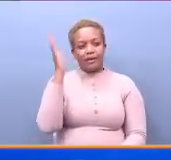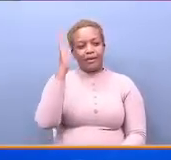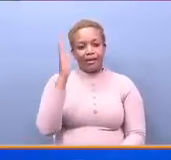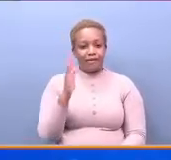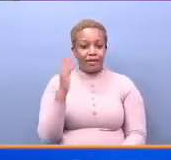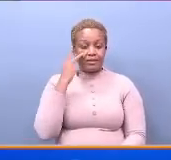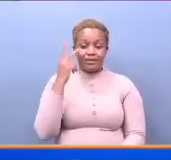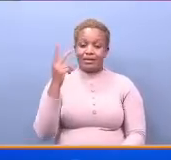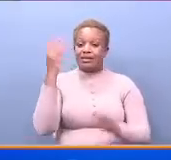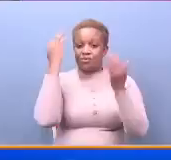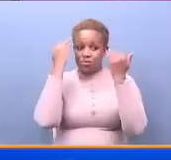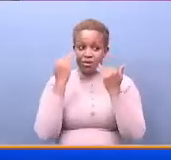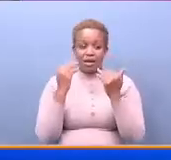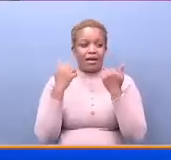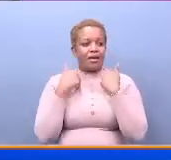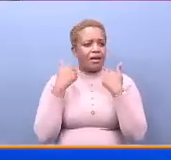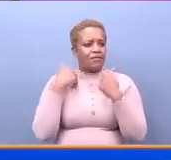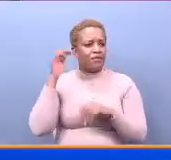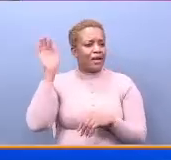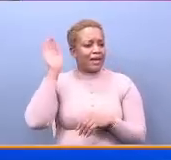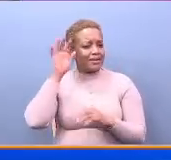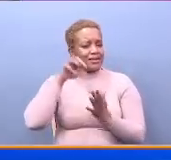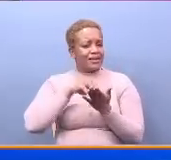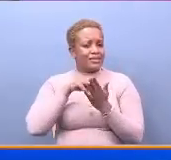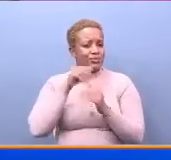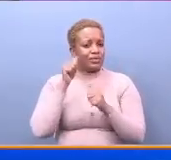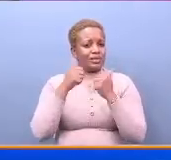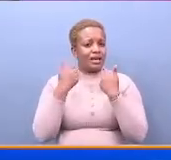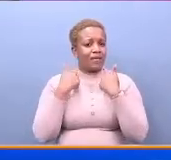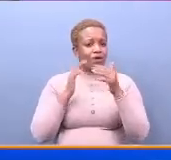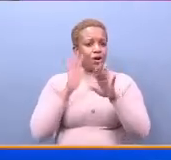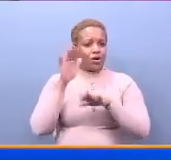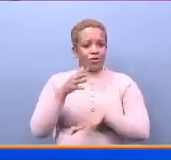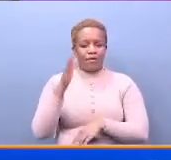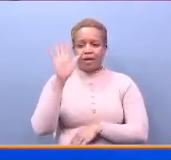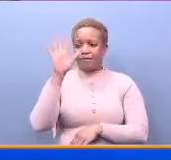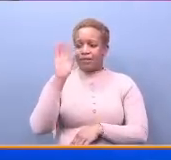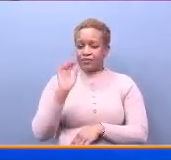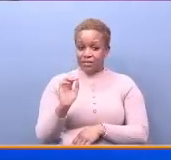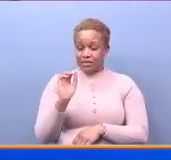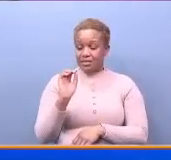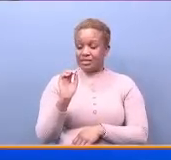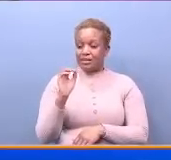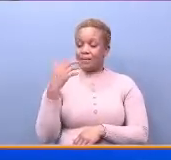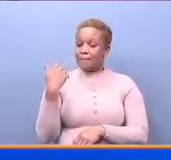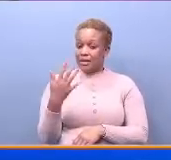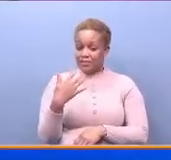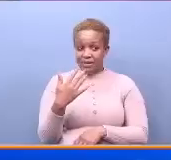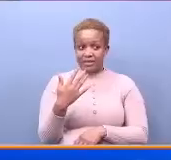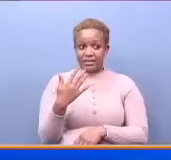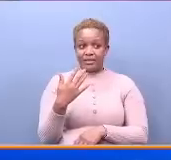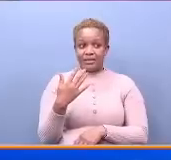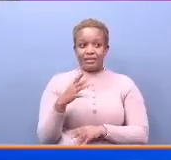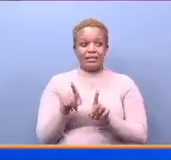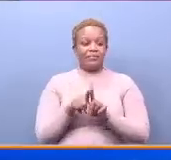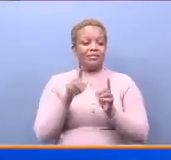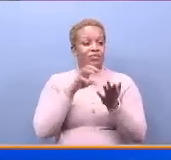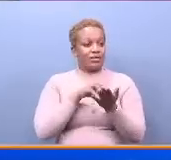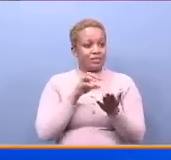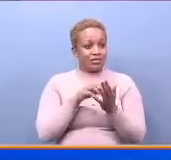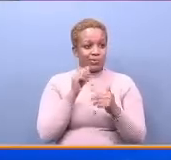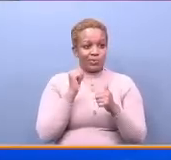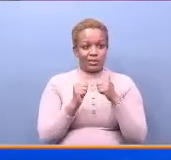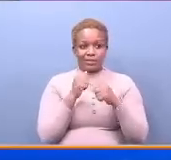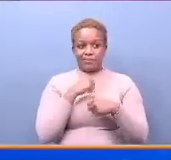imesikiza kesi ambayo iko na makaratasi zaidi ya 1050 na siku moja inafanya uchaguzi kesho yake. Na tukiangalia zile circumstances ambazo